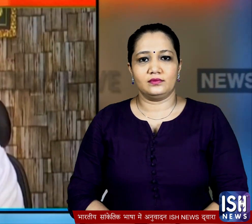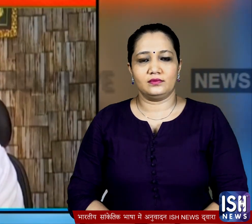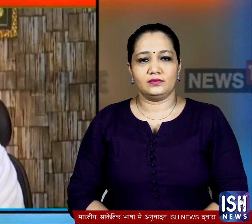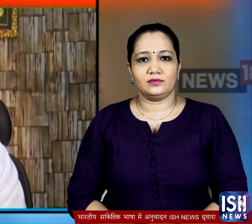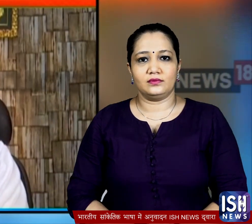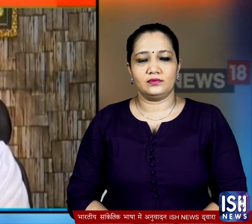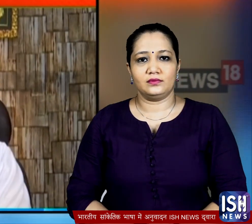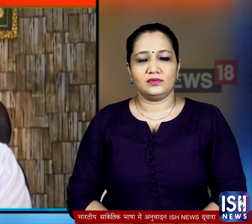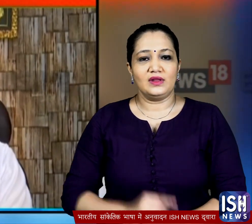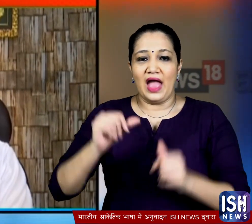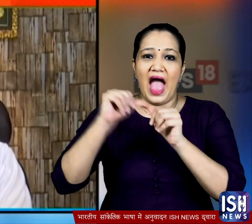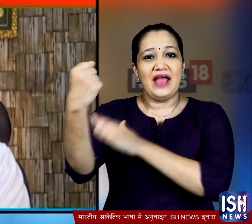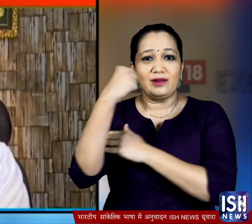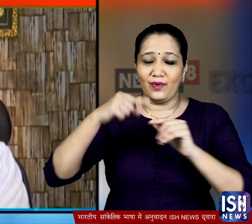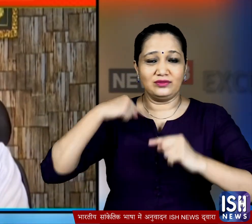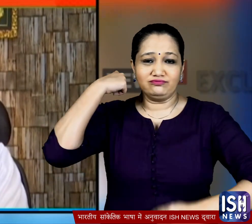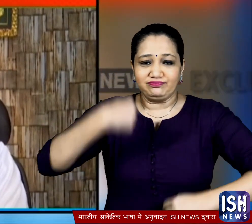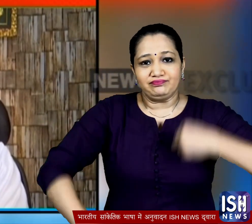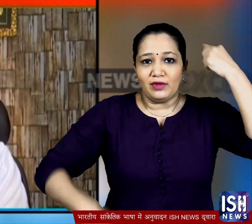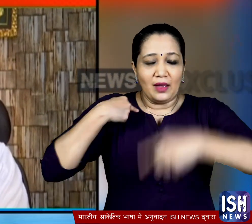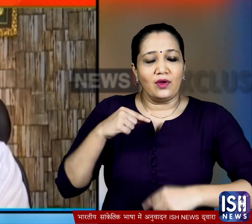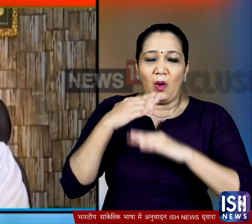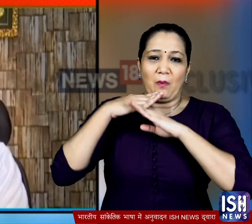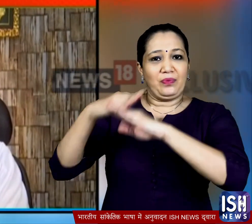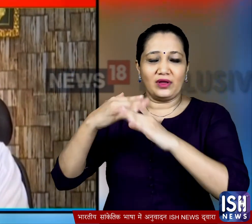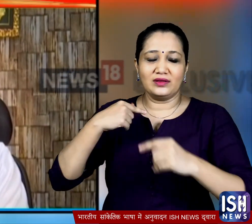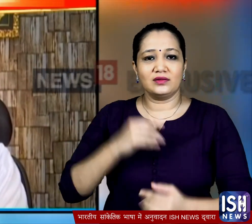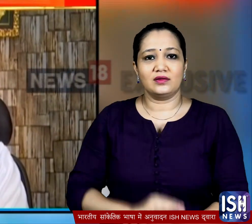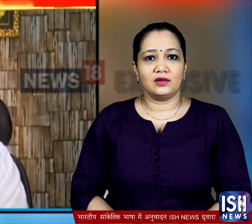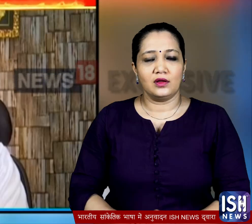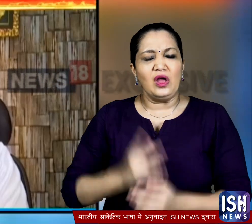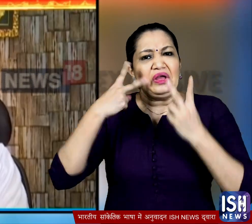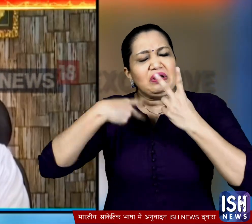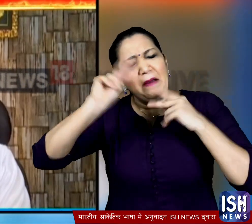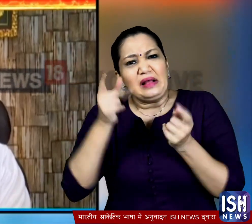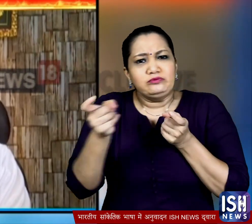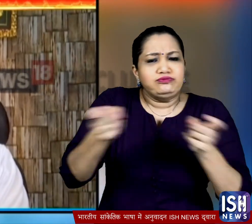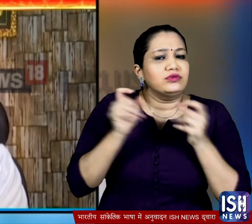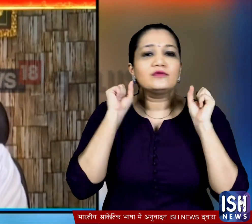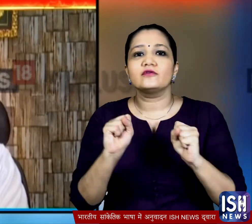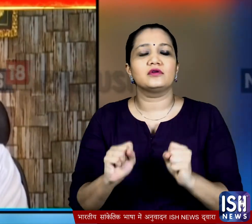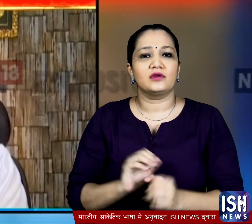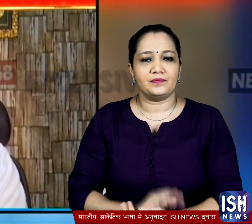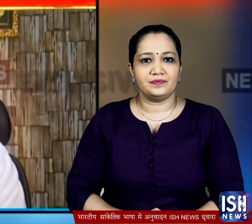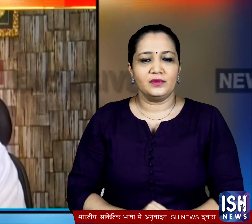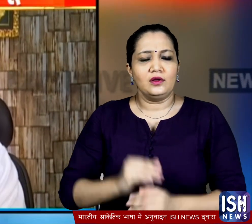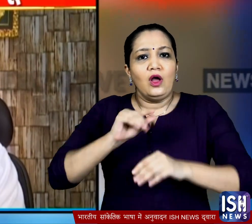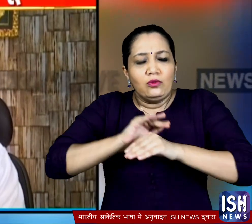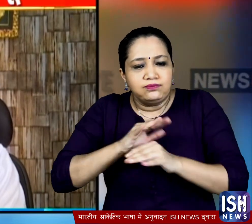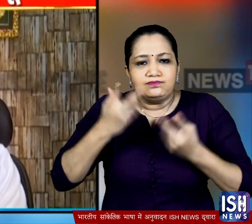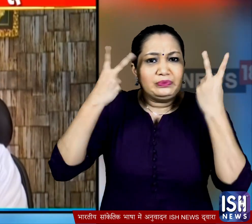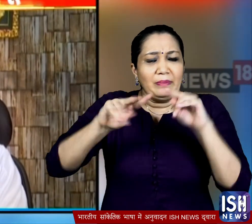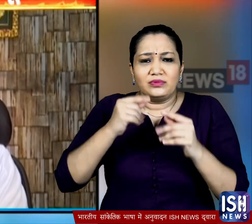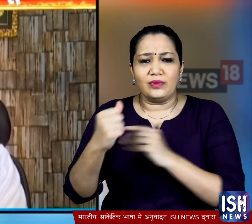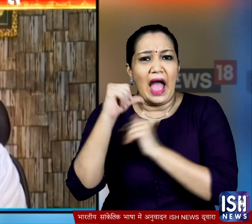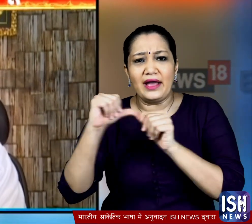यहाँ क्या हो रहा है कि आपका जो एंटीबॉडीज़ है, यानी कि जो इन्फ्लेमेटरी रिस्पॉन्स है शरीर का, वो अनकंट्रोल्ड हो रहा है और अनकंट्रोल्ड इन्फ्लेमेशन